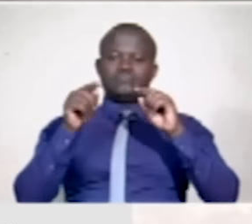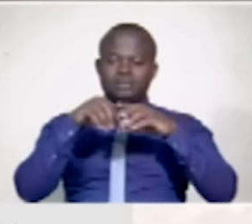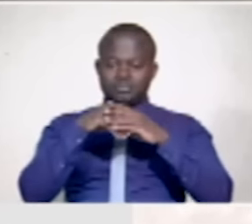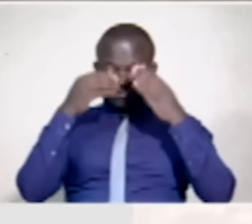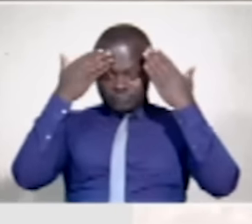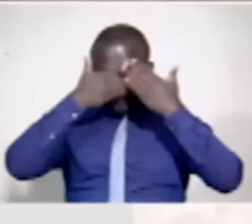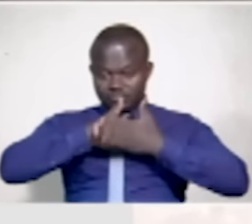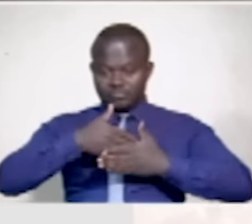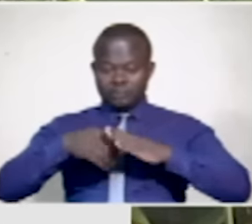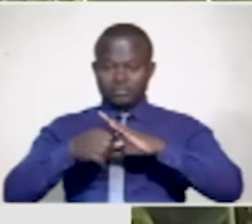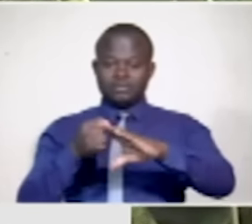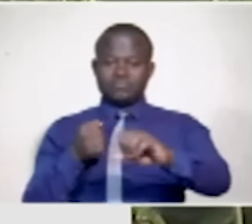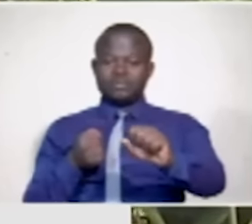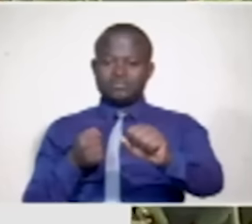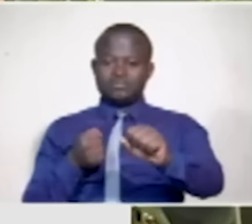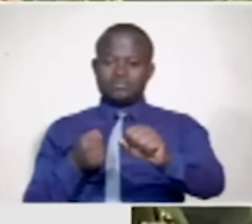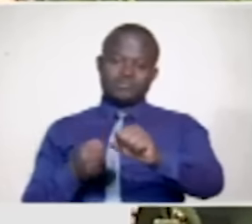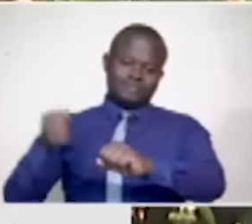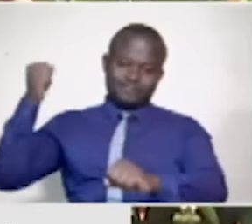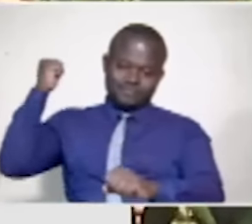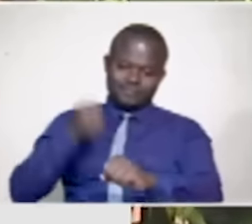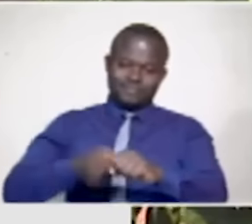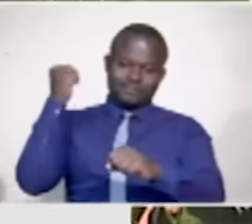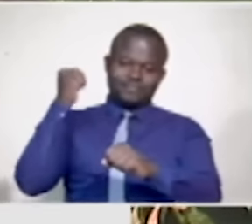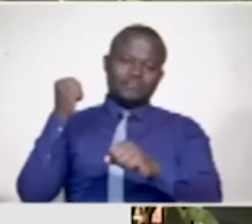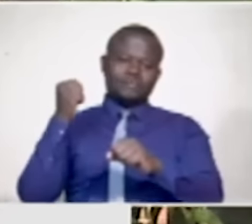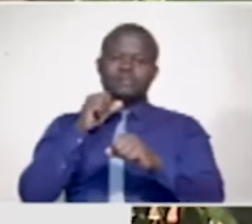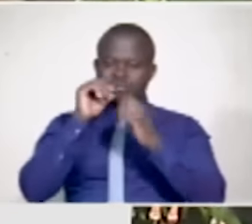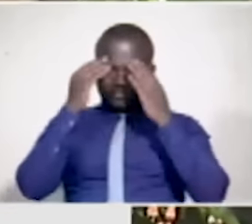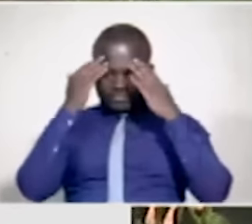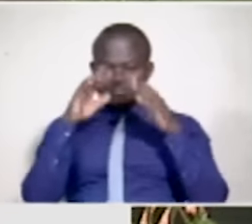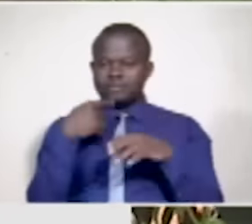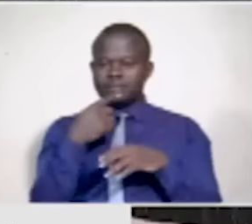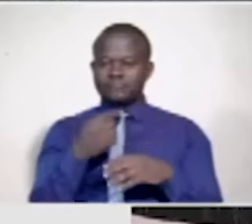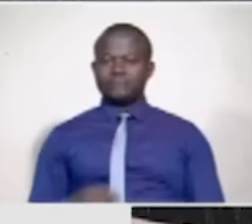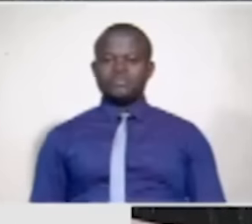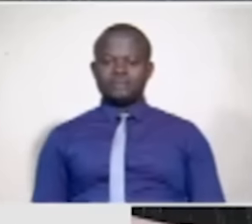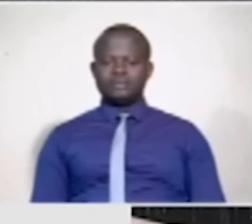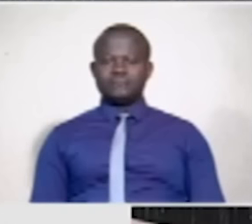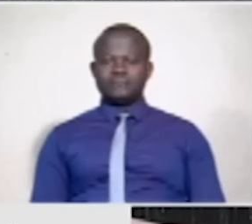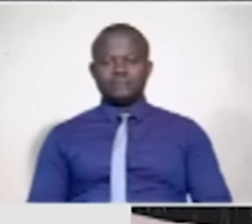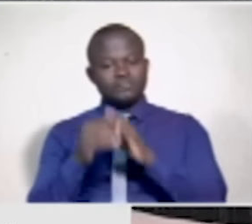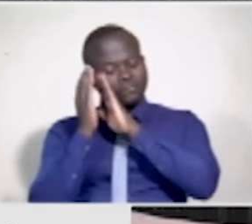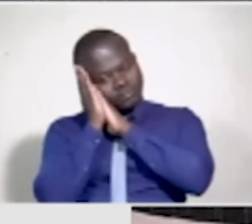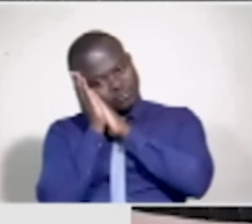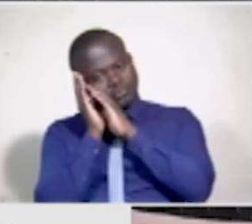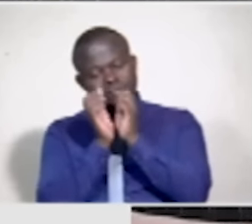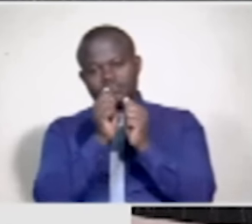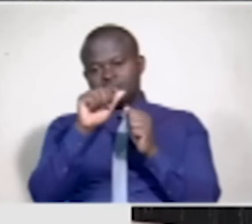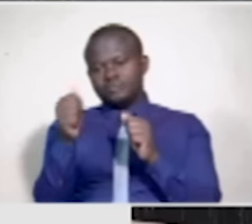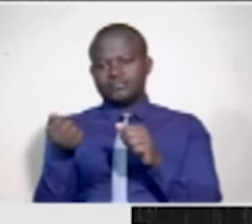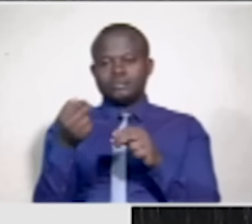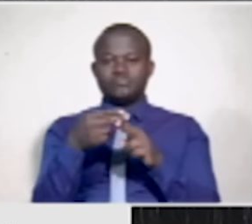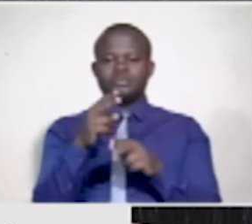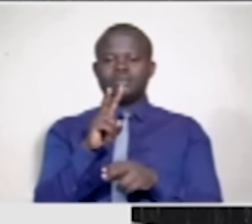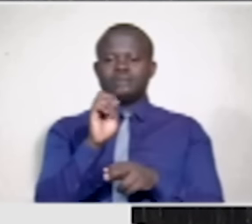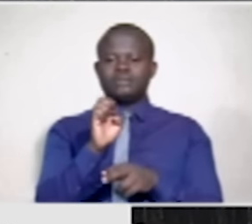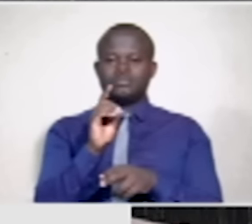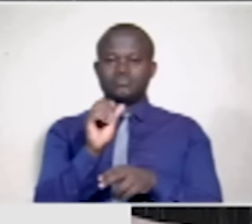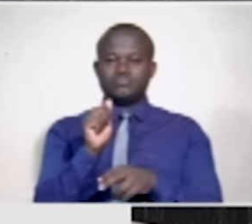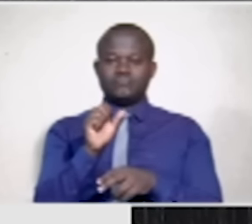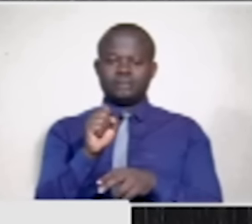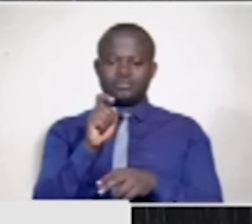masaha y'ijoro afite umuhoro akabatema ntibamenye uwo ari we. Bari turyamye n'uwa mugenzi wanjye Vedacity,